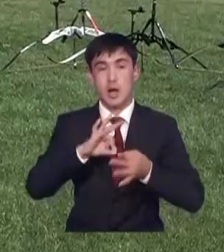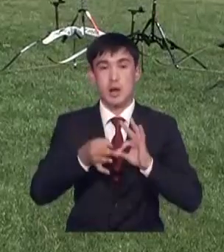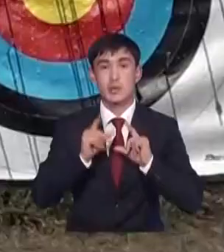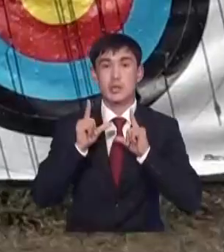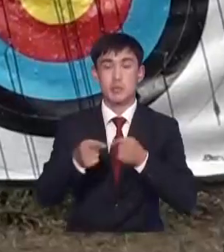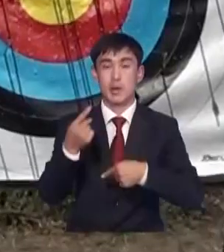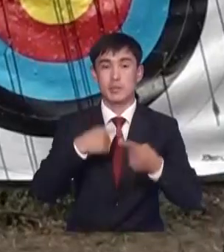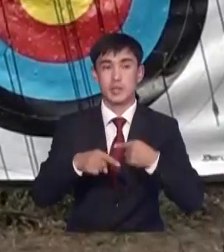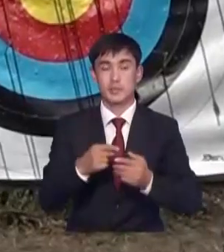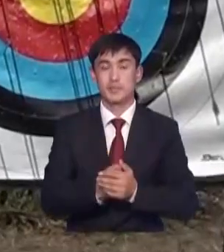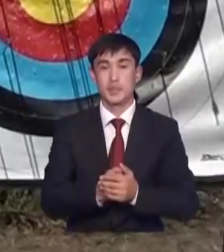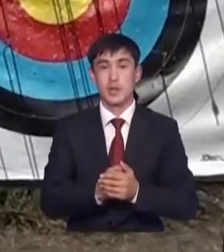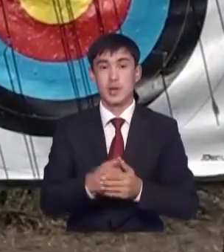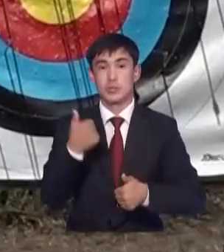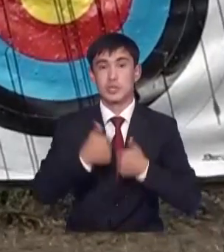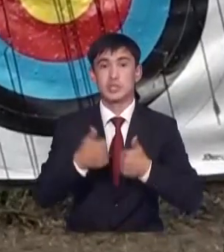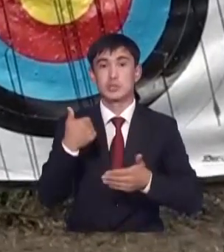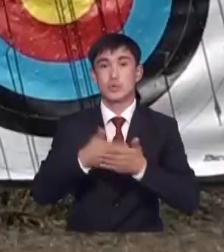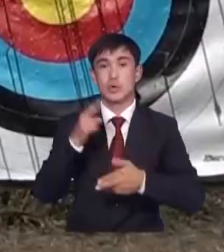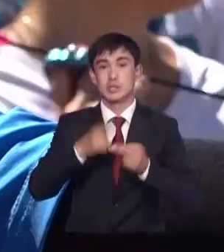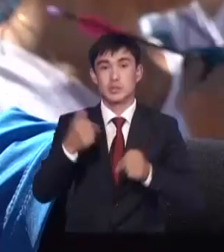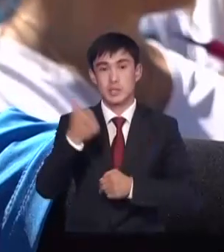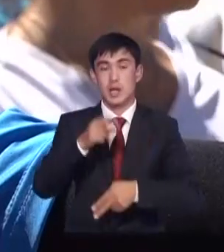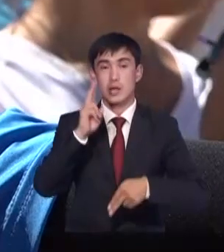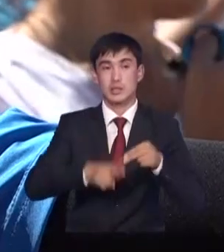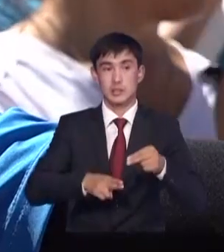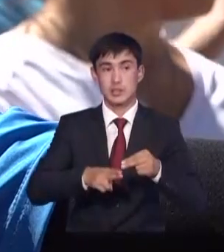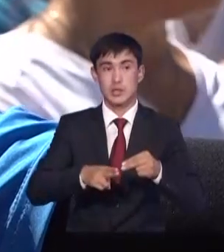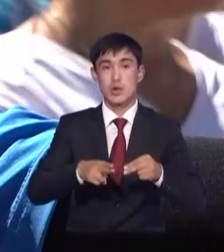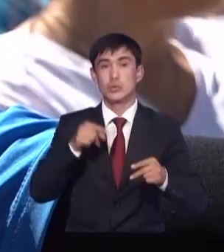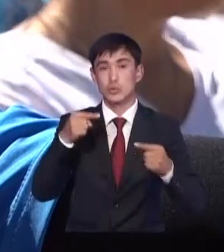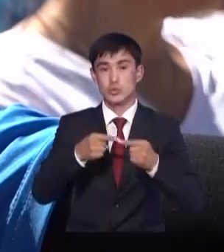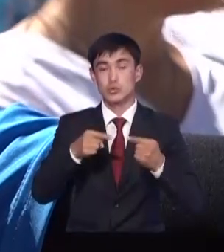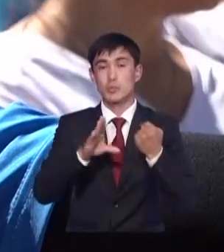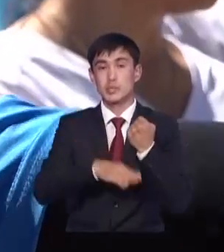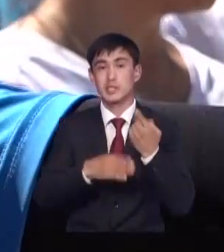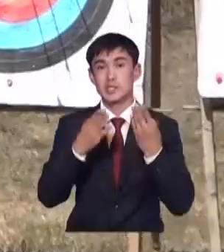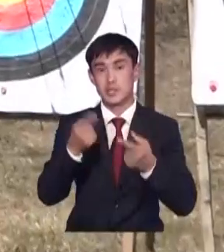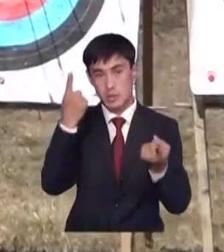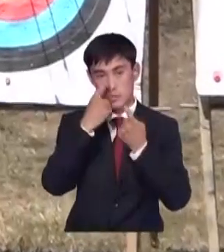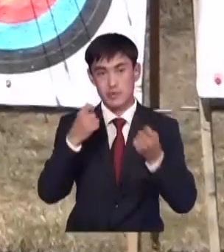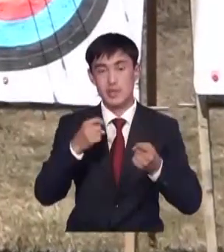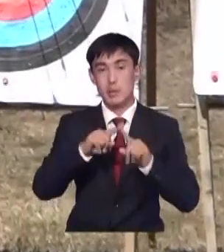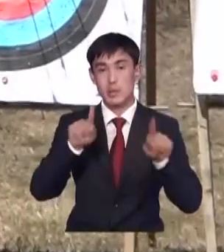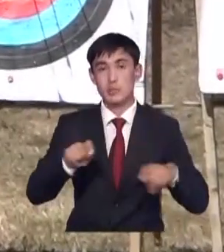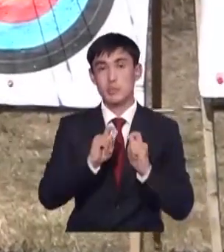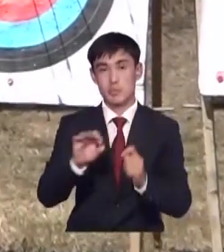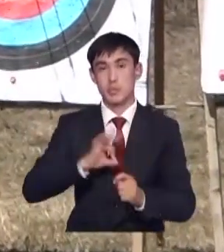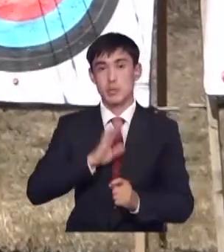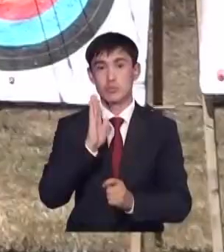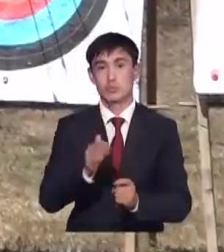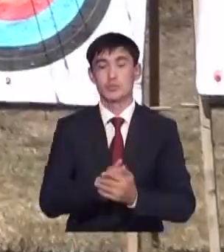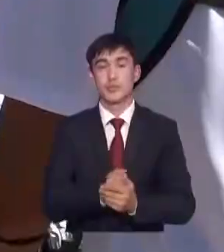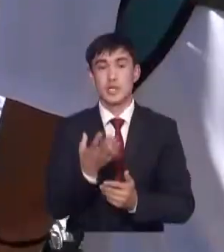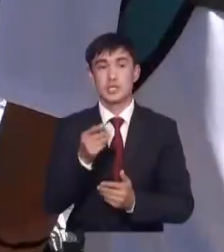барып келді. Бұл жарыс апта соңында аяқталады. Жеңімпаздар мен жүлдегерлер сол күні белгілі болып, мақтау қағаздары және медальдармен марапатталады.